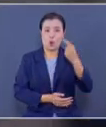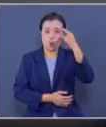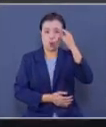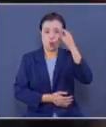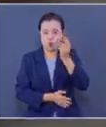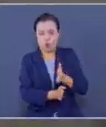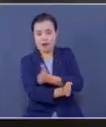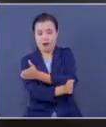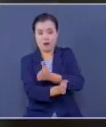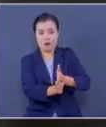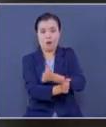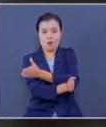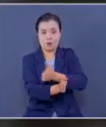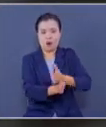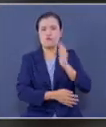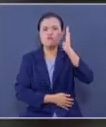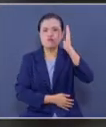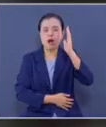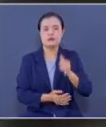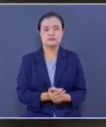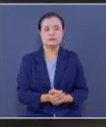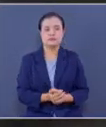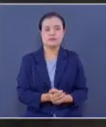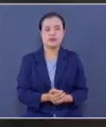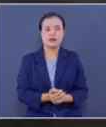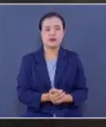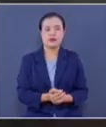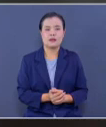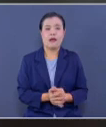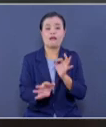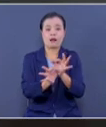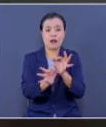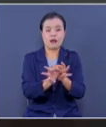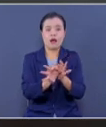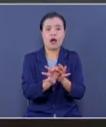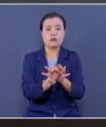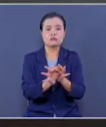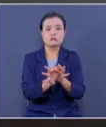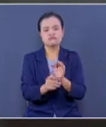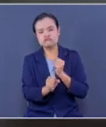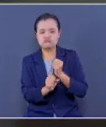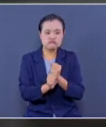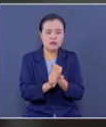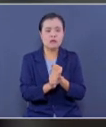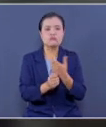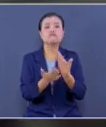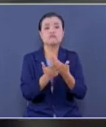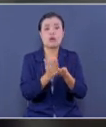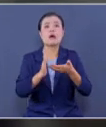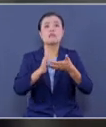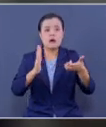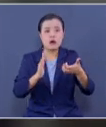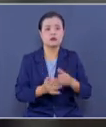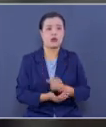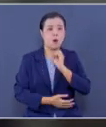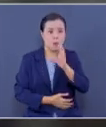จะเกิดเหตุเนี่ยผู้ชายคนนี้เขาเข้ามาทำทรกรรมที่ธนาคารตามปกติจะมาเบิกเงินค่ะ